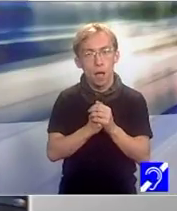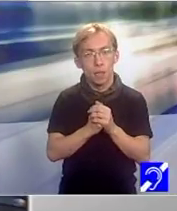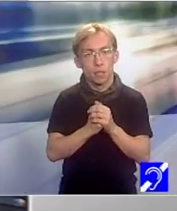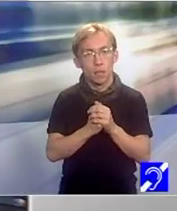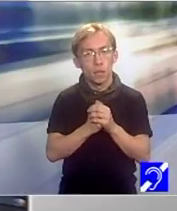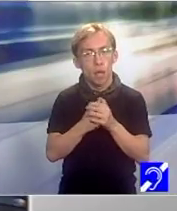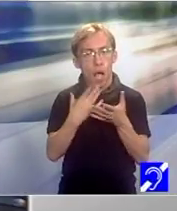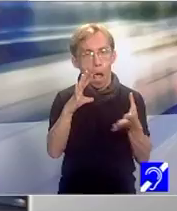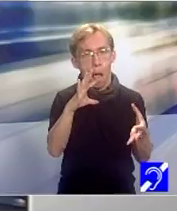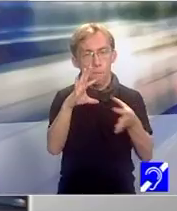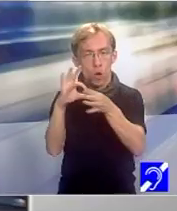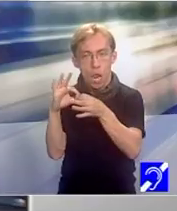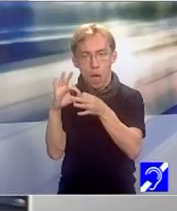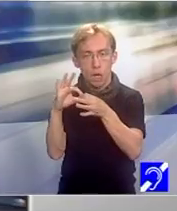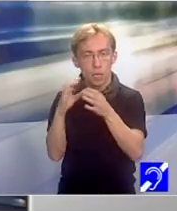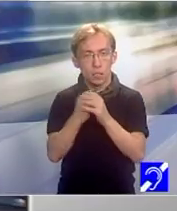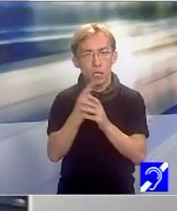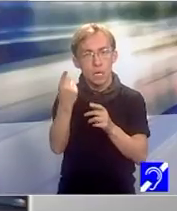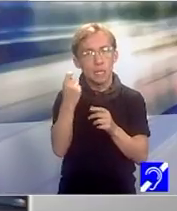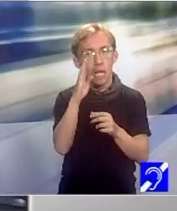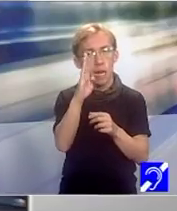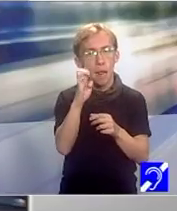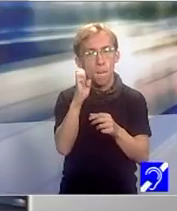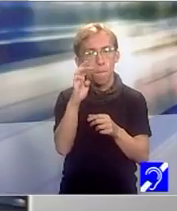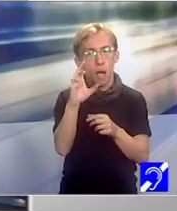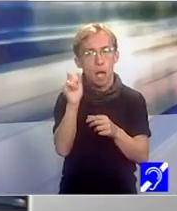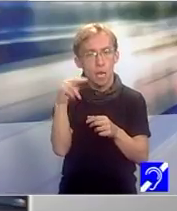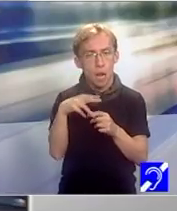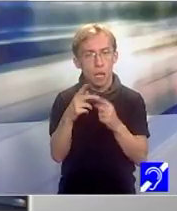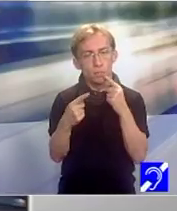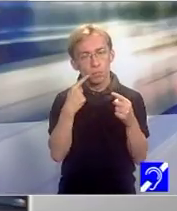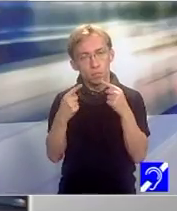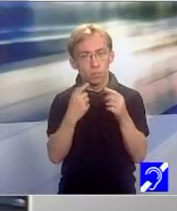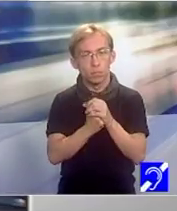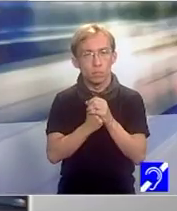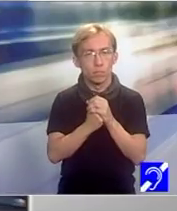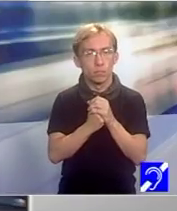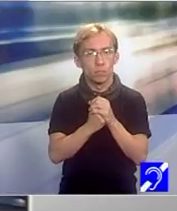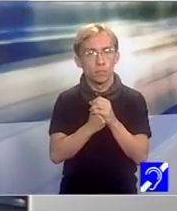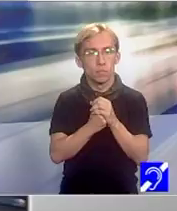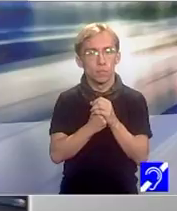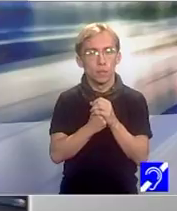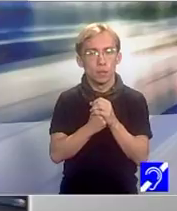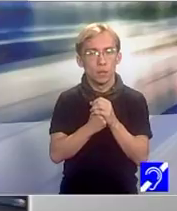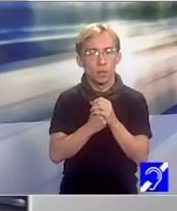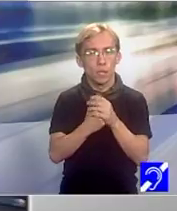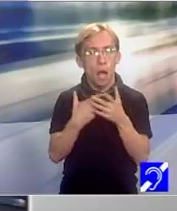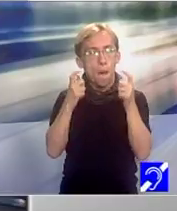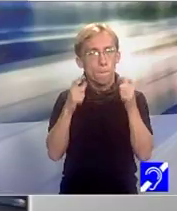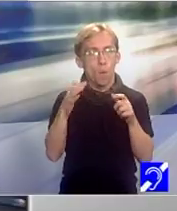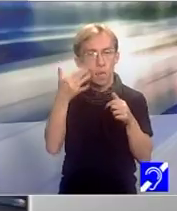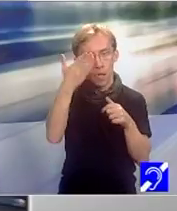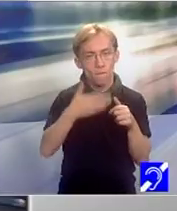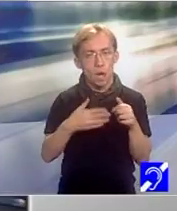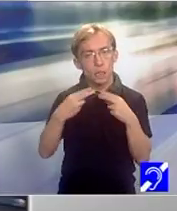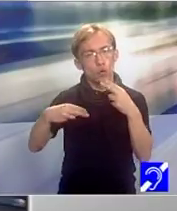Am luat legătura cu cei de la Charité Berlin, cu Frank Siebenhaar, de care mă leagă o frumoasă prietenie până în momentul de față și sper să